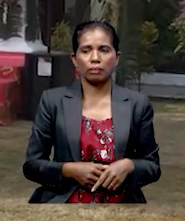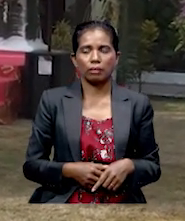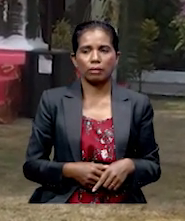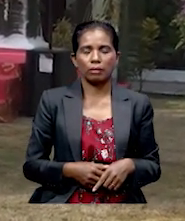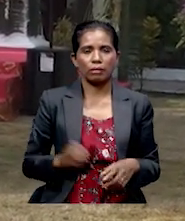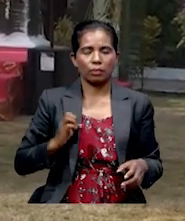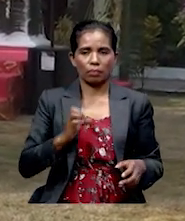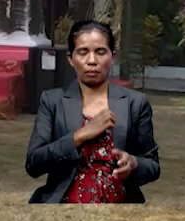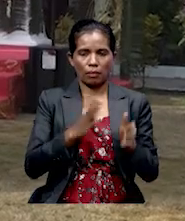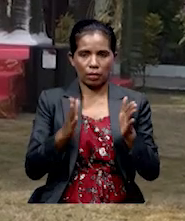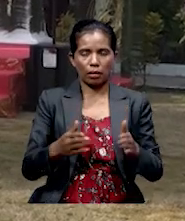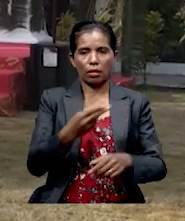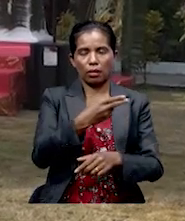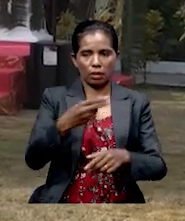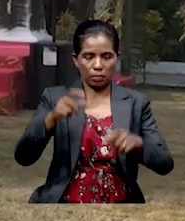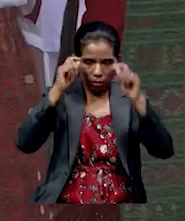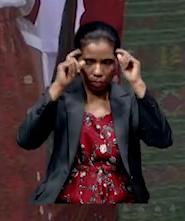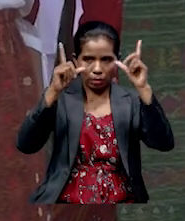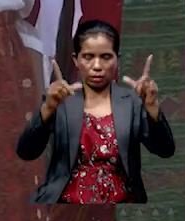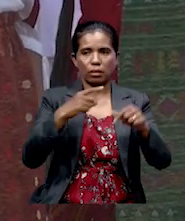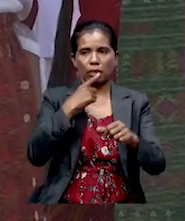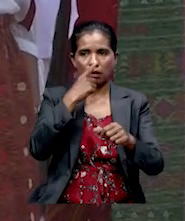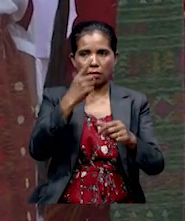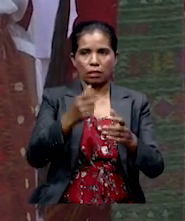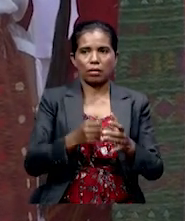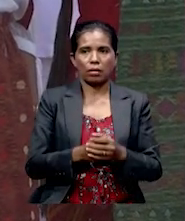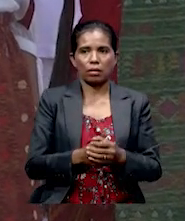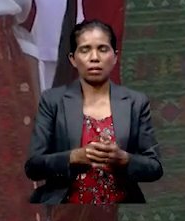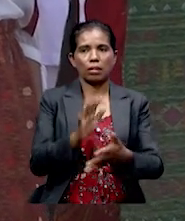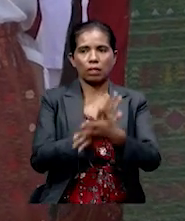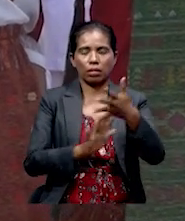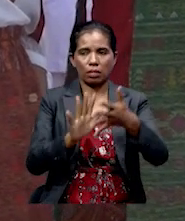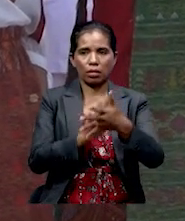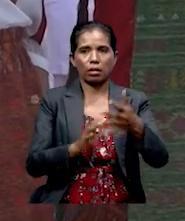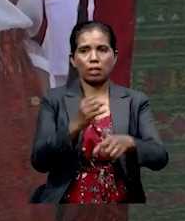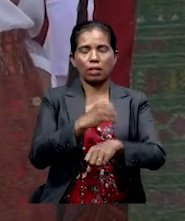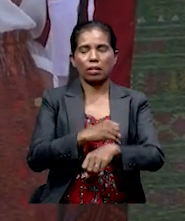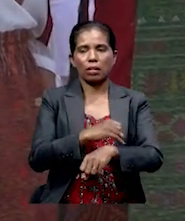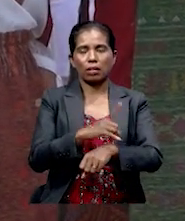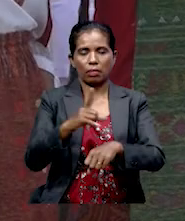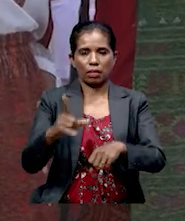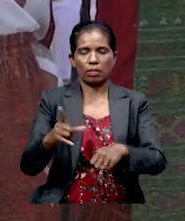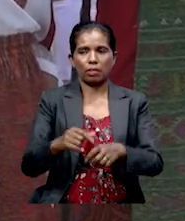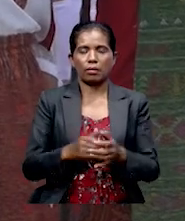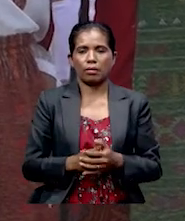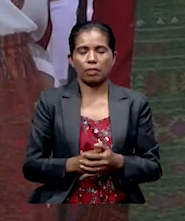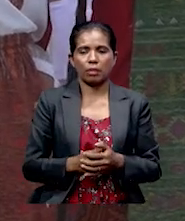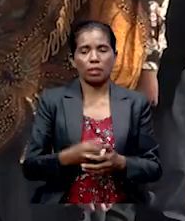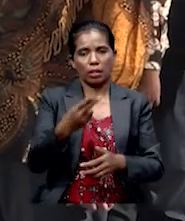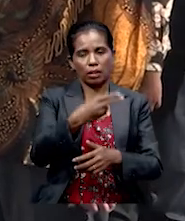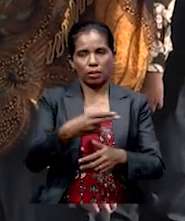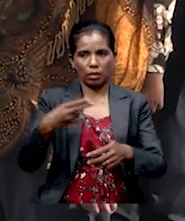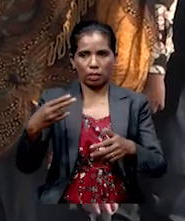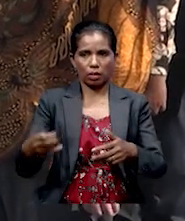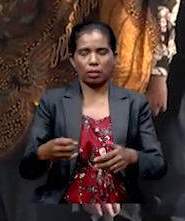Embaixador Indonesia ba Timor Leste Okto Dorines Manik Hateten iha komemorasaun restaurasaun independensia Republik Indonesia badala hitu